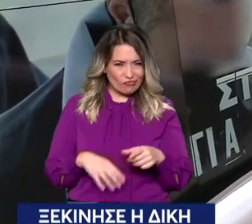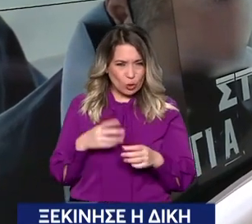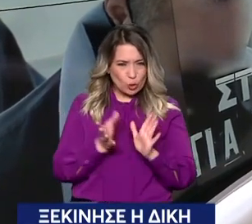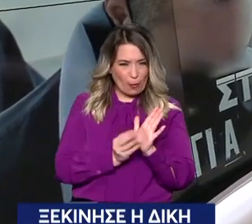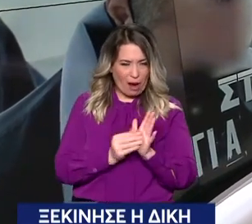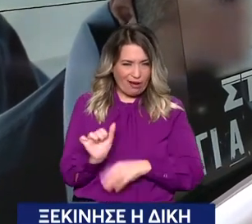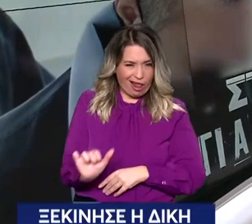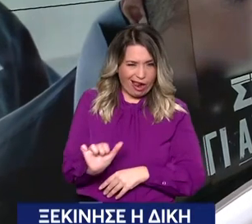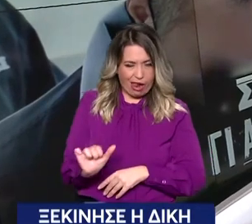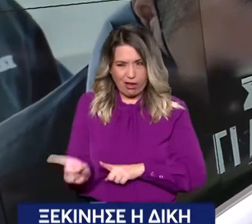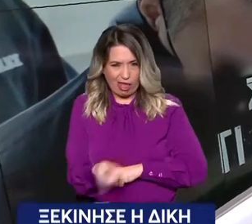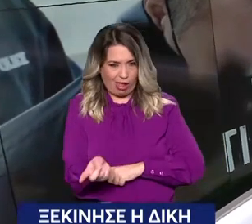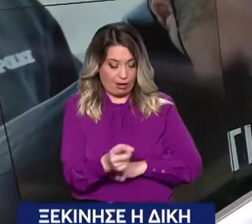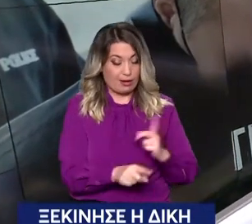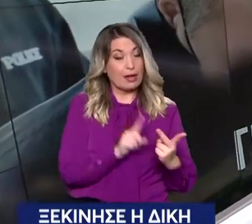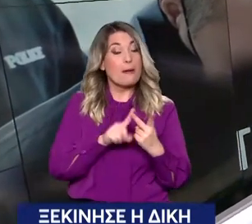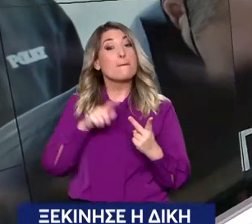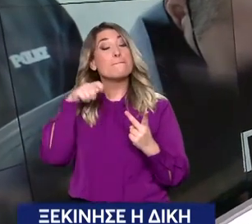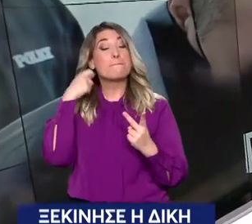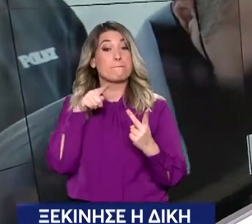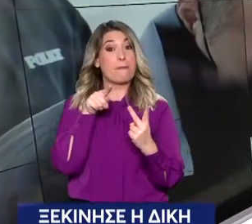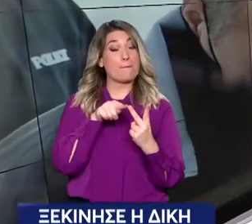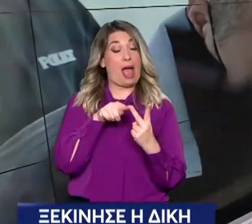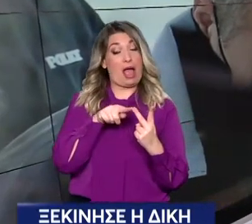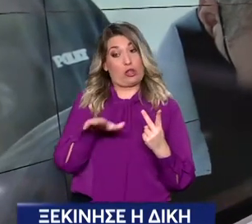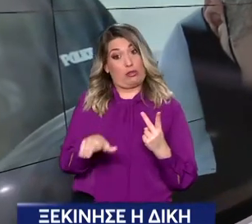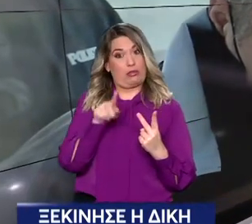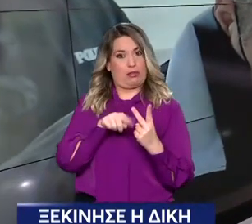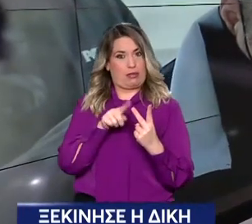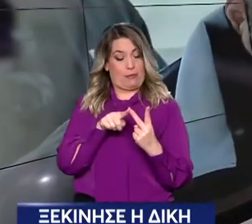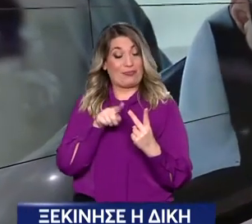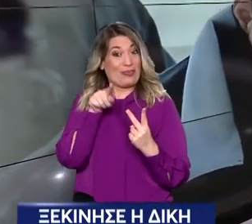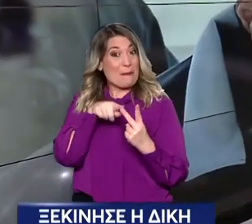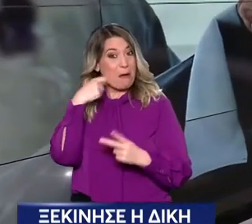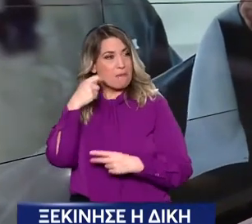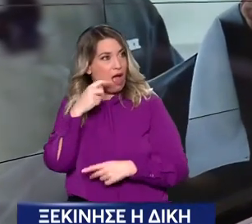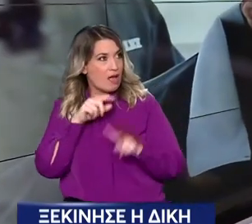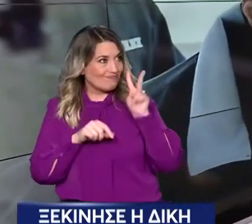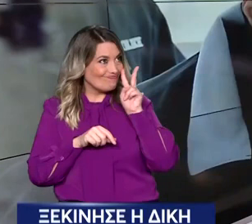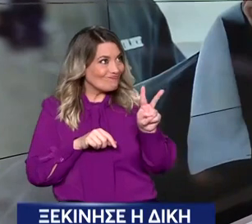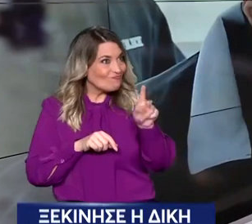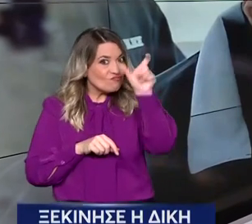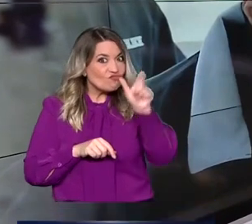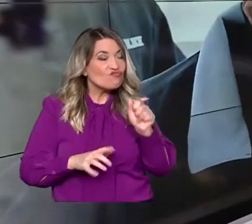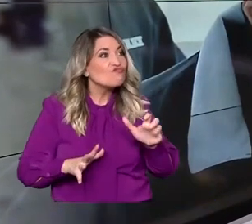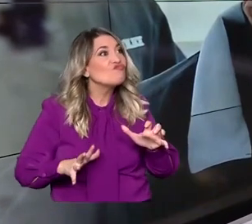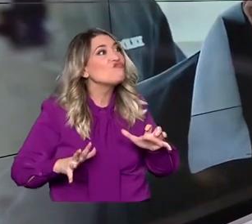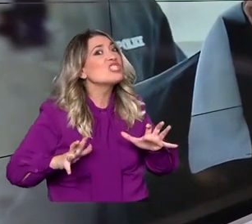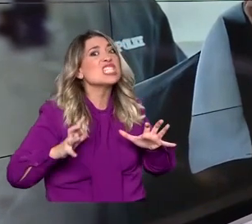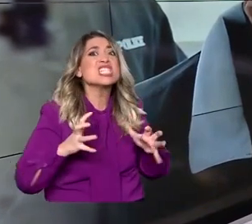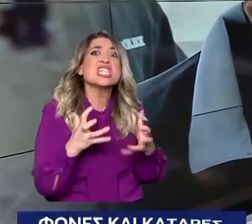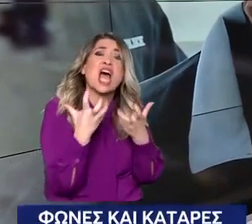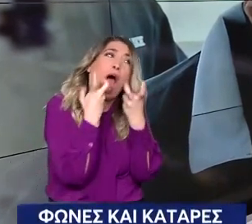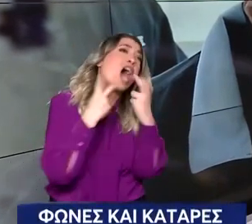μπήκε στην αίθουσα ο μίχος η μάνα του κοριτσιού στράφηκε εναντίον του του επιτέθηκε την έβγαλαν έξω απ την αίθουσα